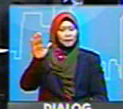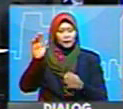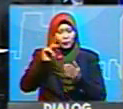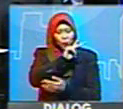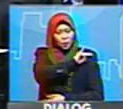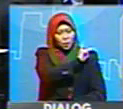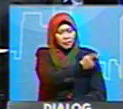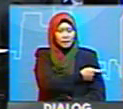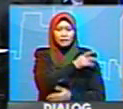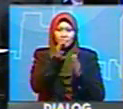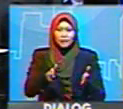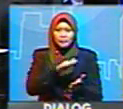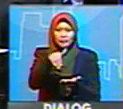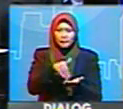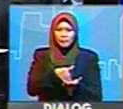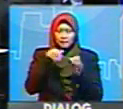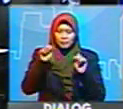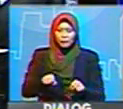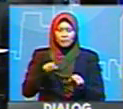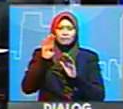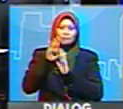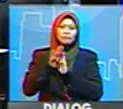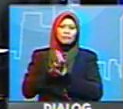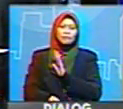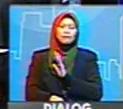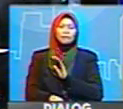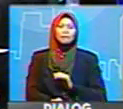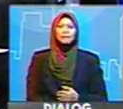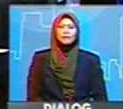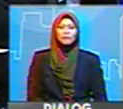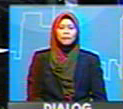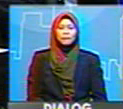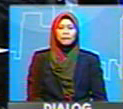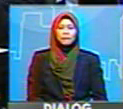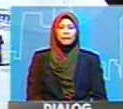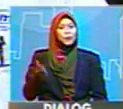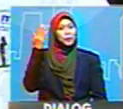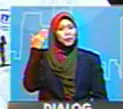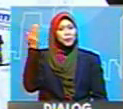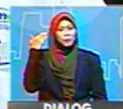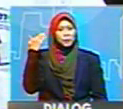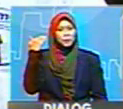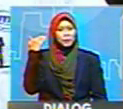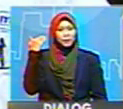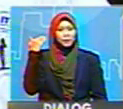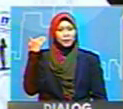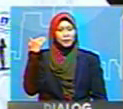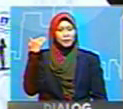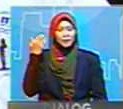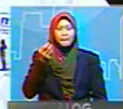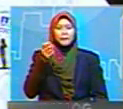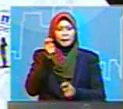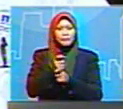tengah itu dapat dikurangkan ya sebenarnya kalau dulu dari segi Taman peng kekal